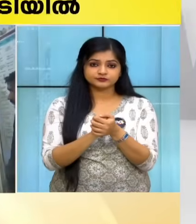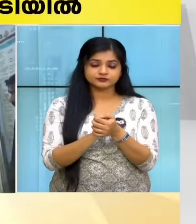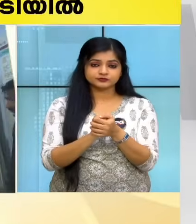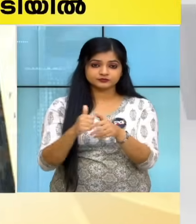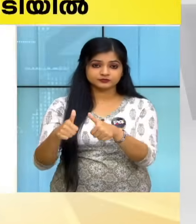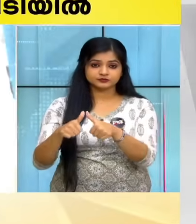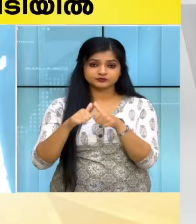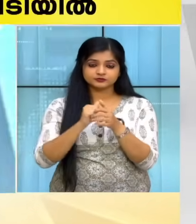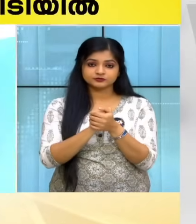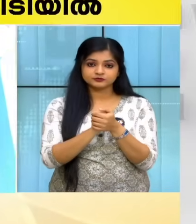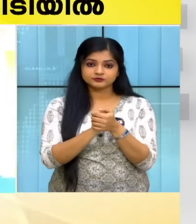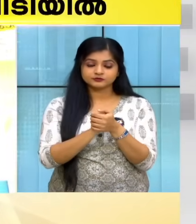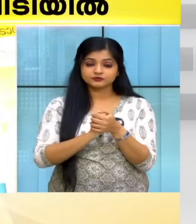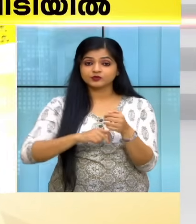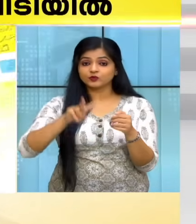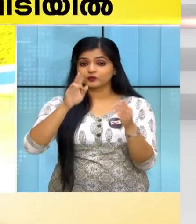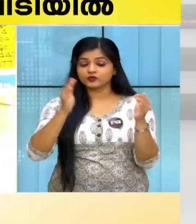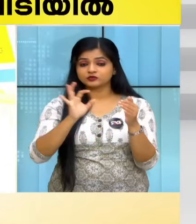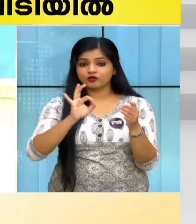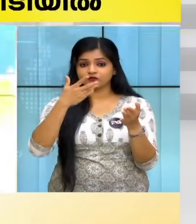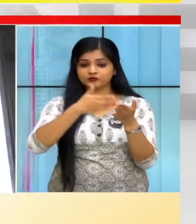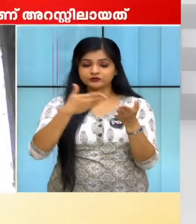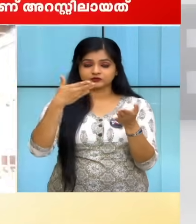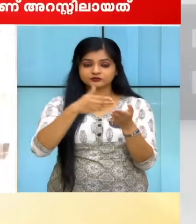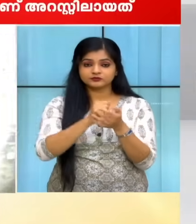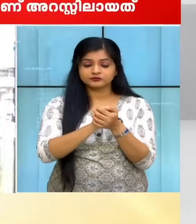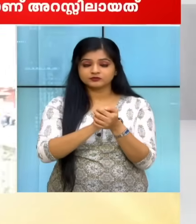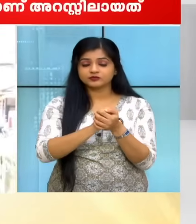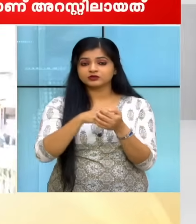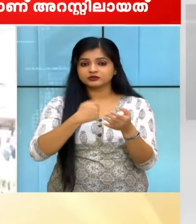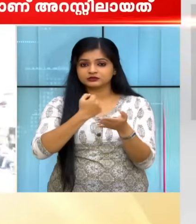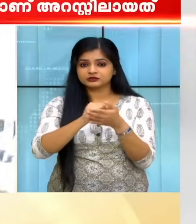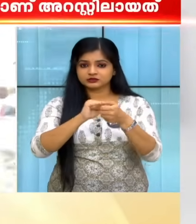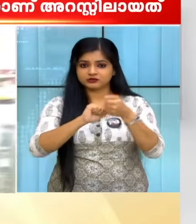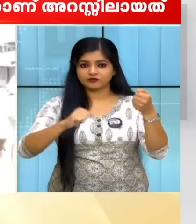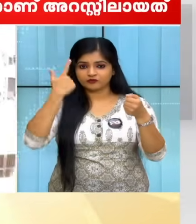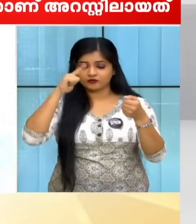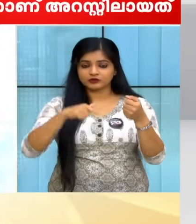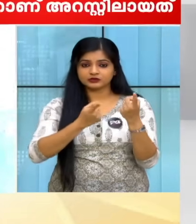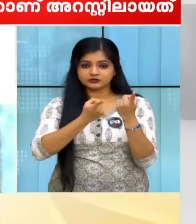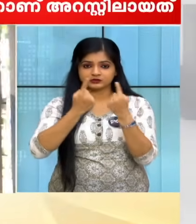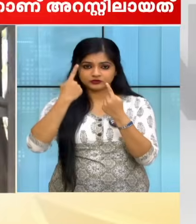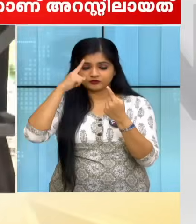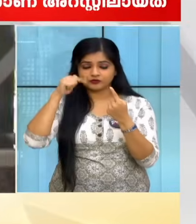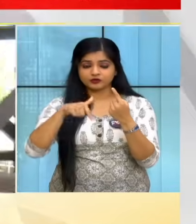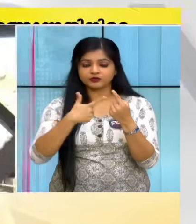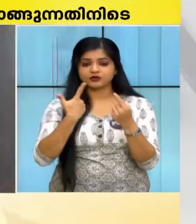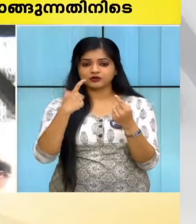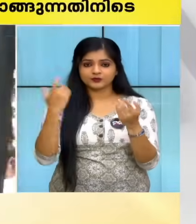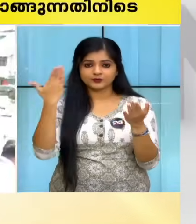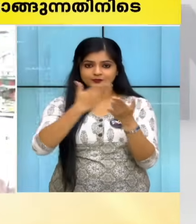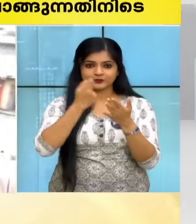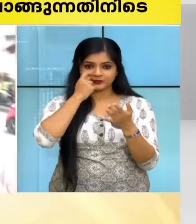പ്രവിധ, ഈ വില്ലേജ് ഓഫീസിൽ ചെന്ന ROR സർട്ടിഫിക്കറ്റ് വാങ്ങുന്നതിന് വേണ്ടിയുള്ള പരിശോധന നടത്താൻ ഒരു പരാതിക്കാരൻ